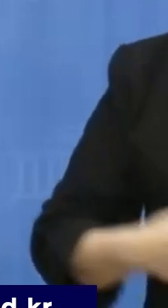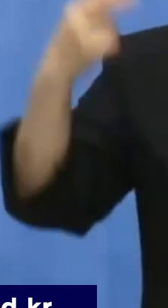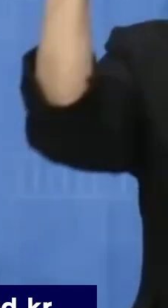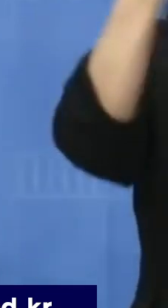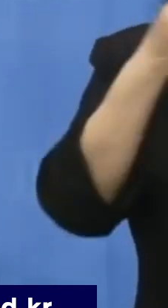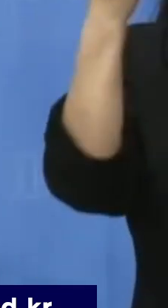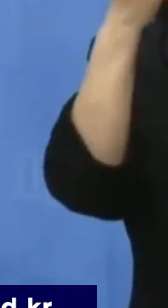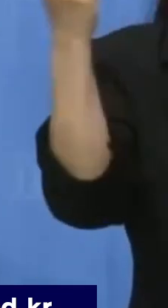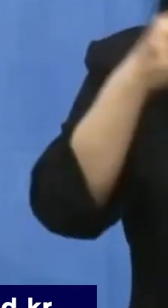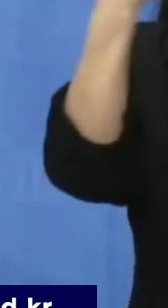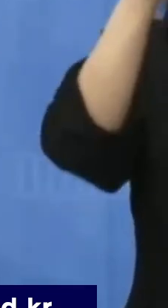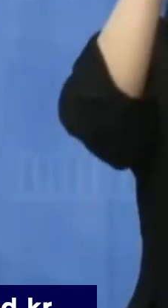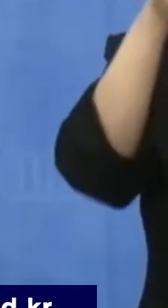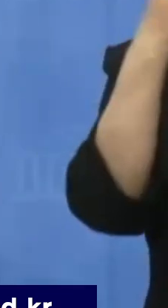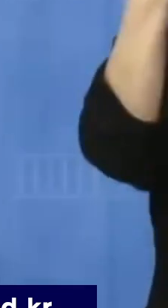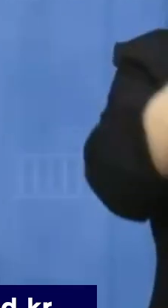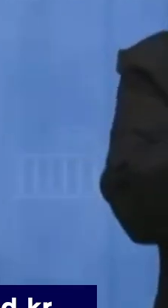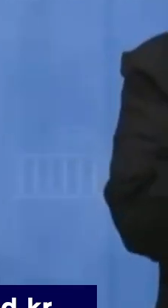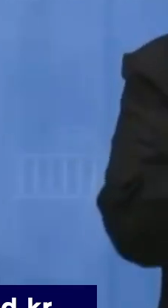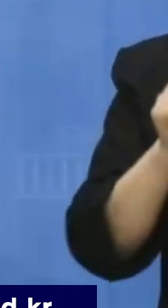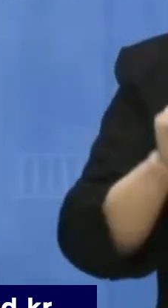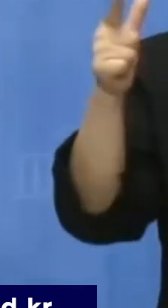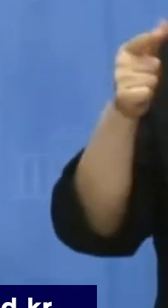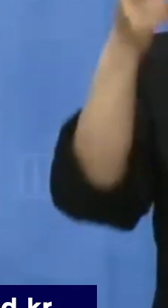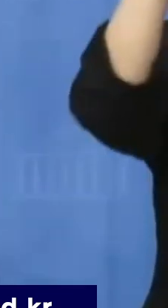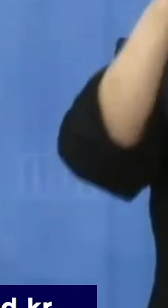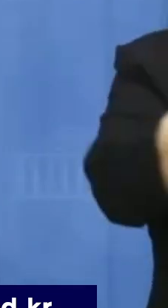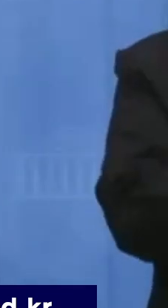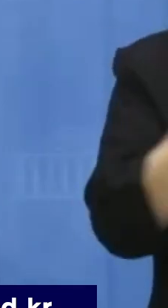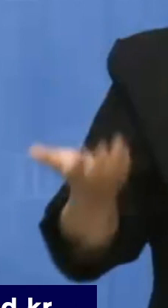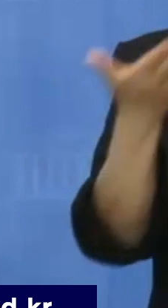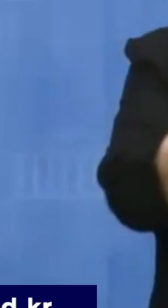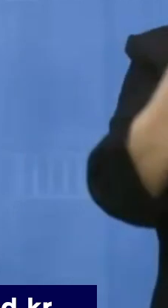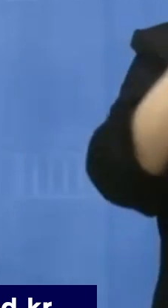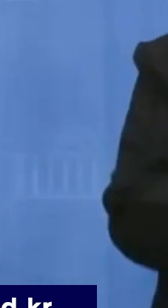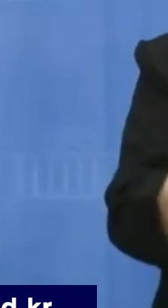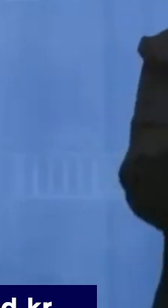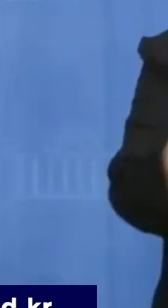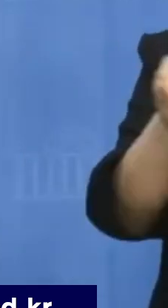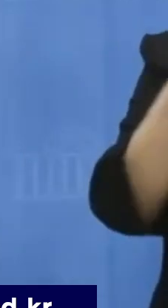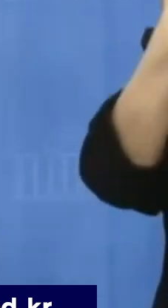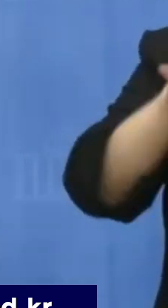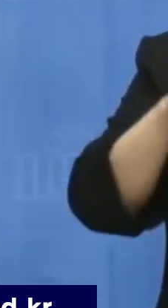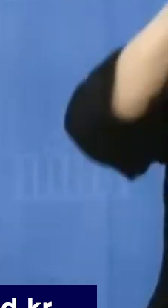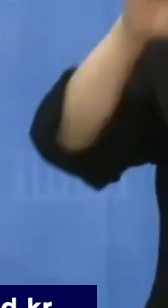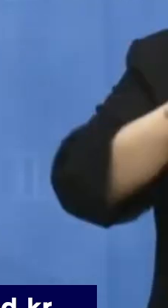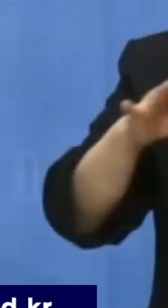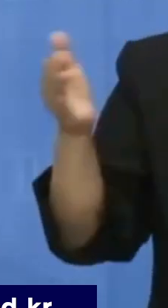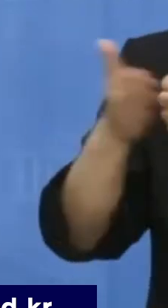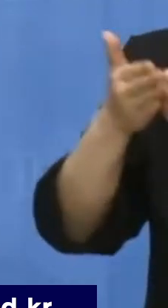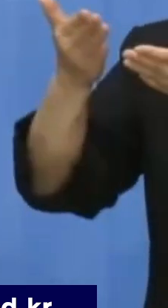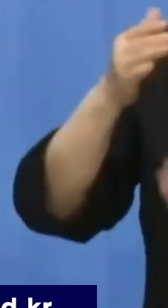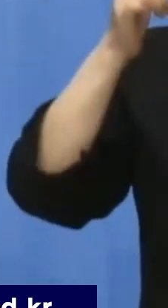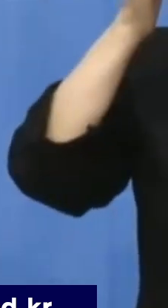검경수사권 조정 이후 대부분의 수사 권한이 경찰로 이관되었으나 인력, 조직, 예산 등을